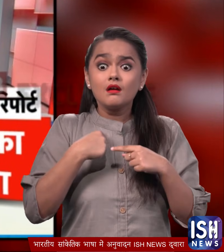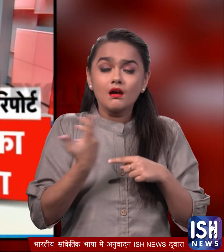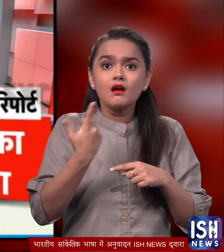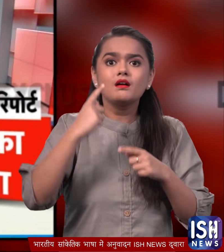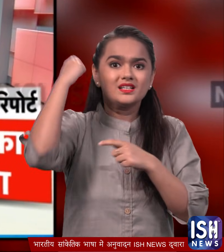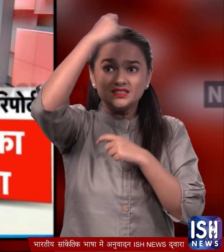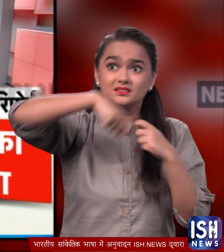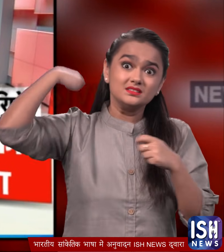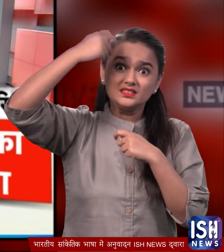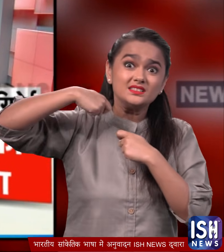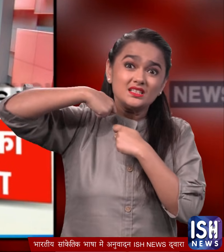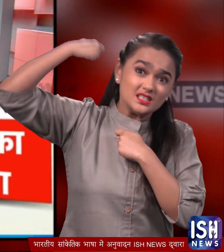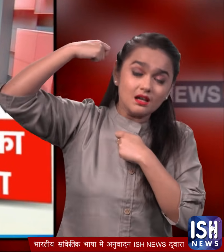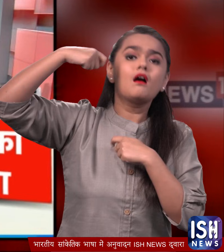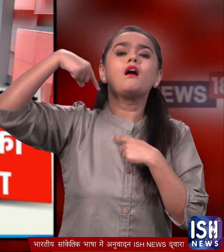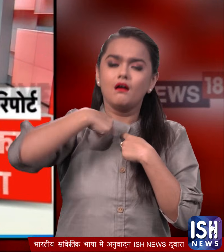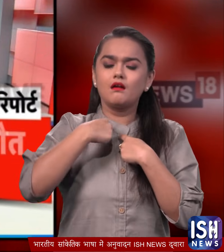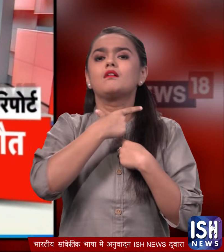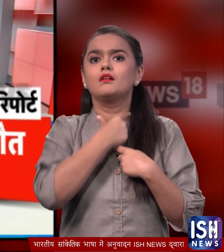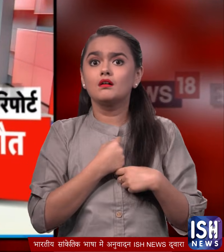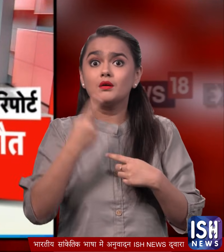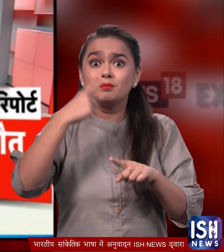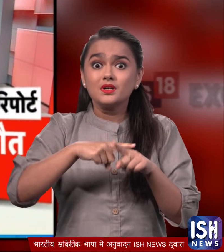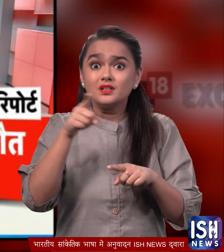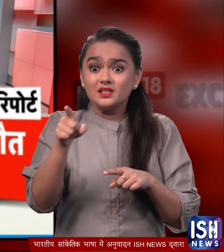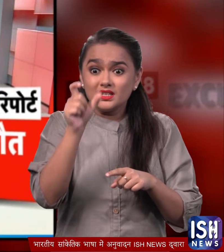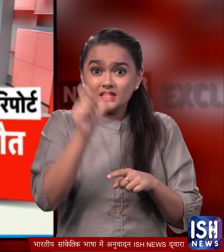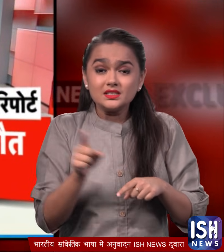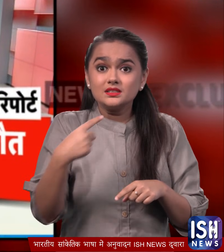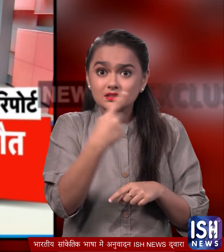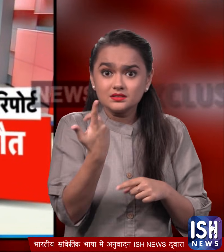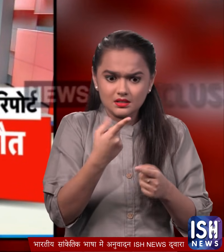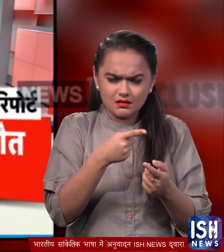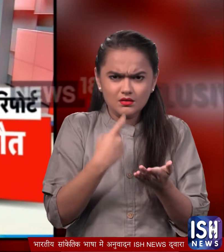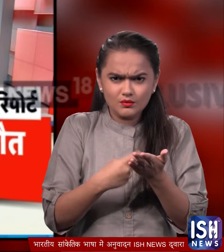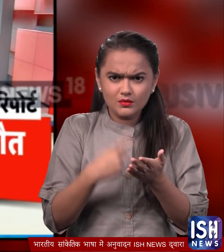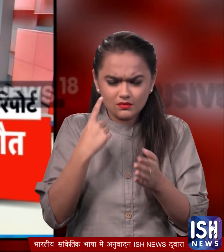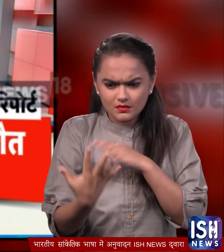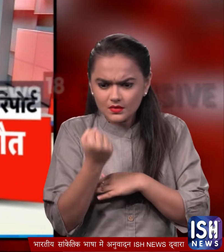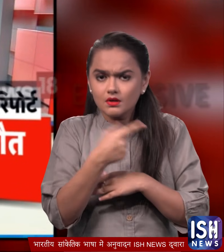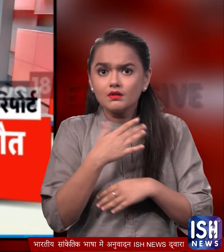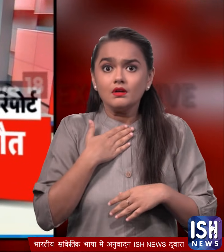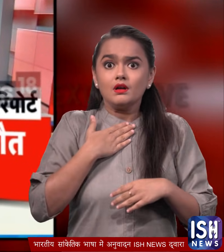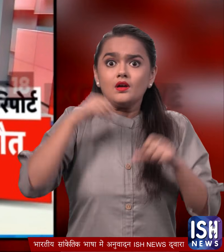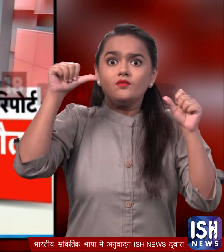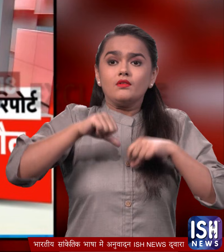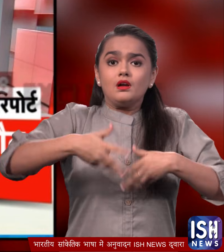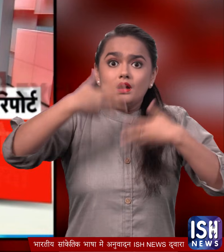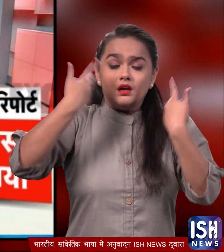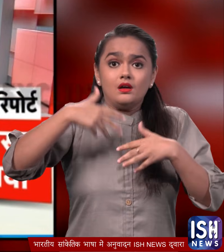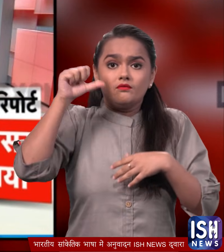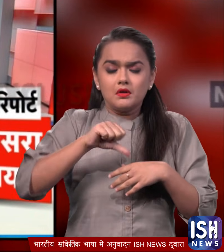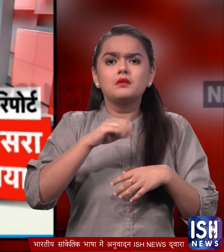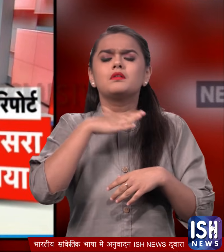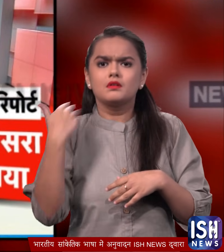फंदा कसने की वजह से बना। सूत्रों का दावा है कि पोस्टमार्टम रिपोर्ट में महंत की मौत का कारण दम घुटना बताया गया। पोस्टमार्टम के